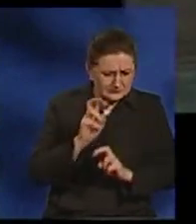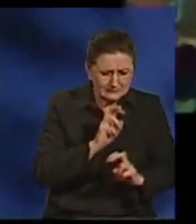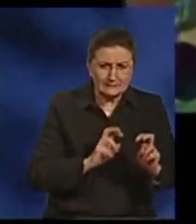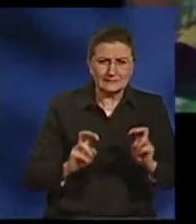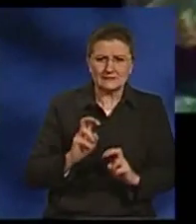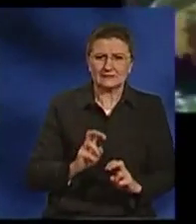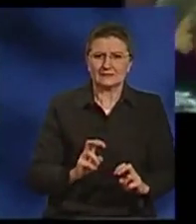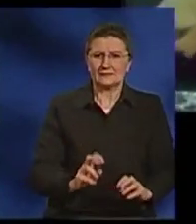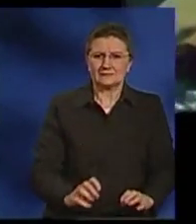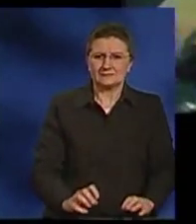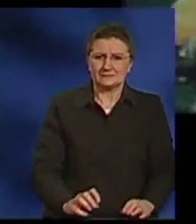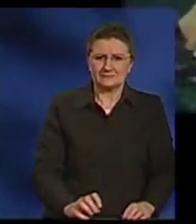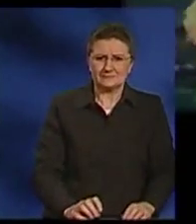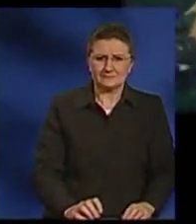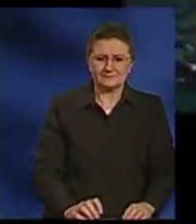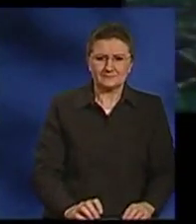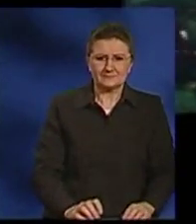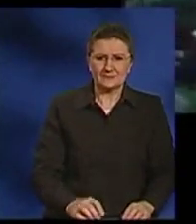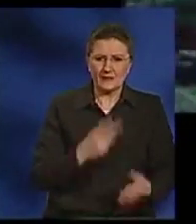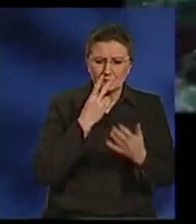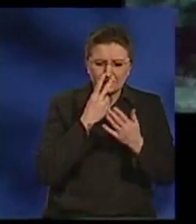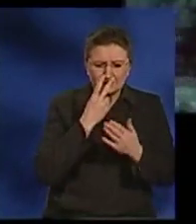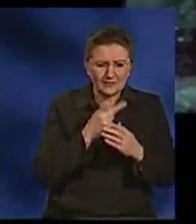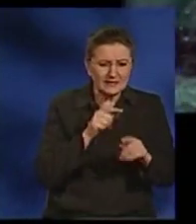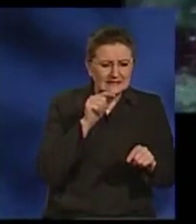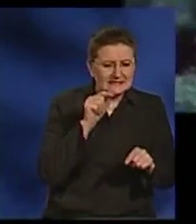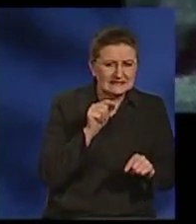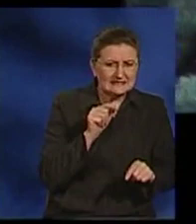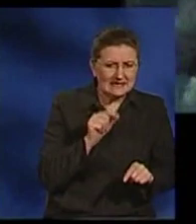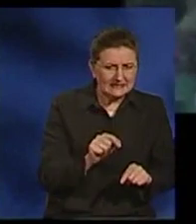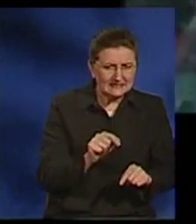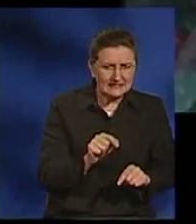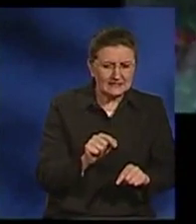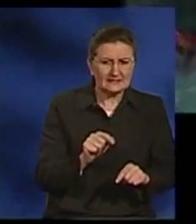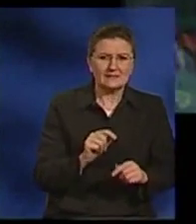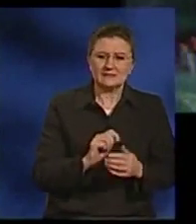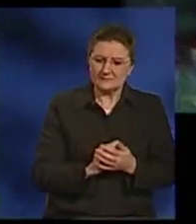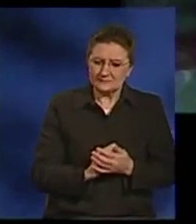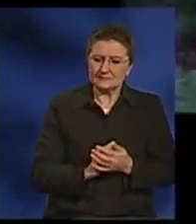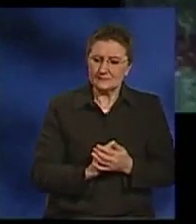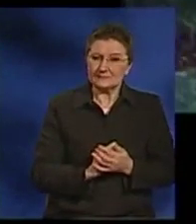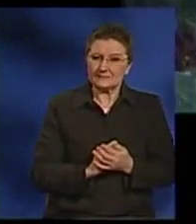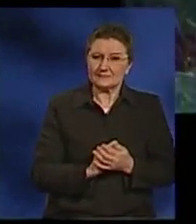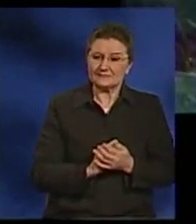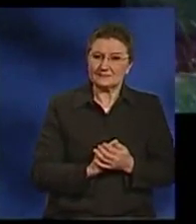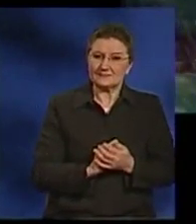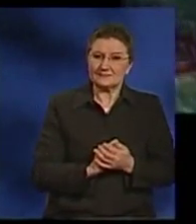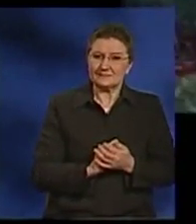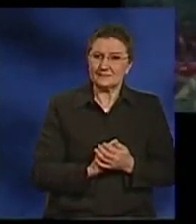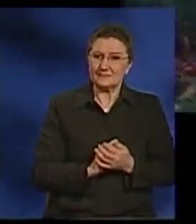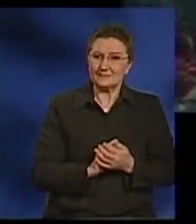О, извините за беспокойство. Посмотрю-ка я вот здесь. Ого. А-а-а.